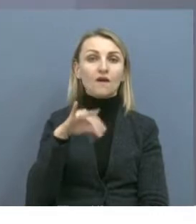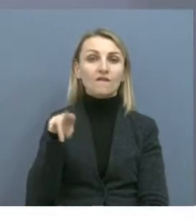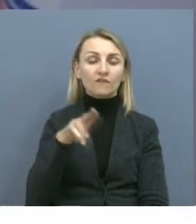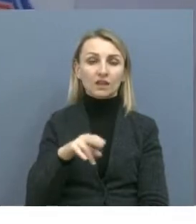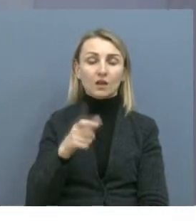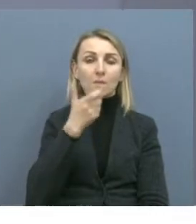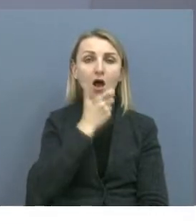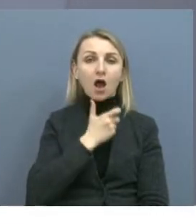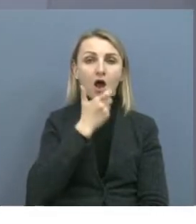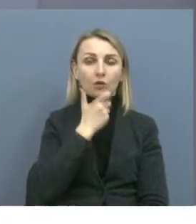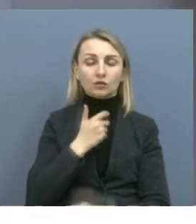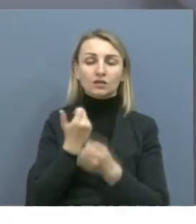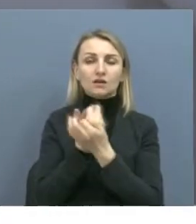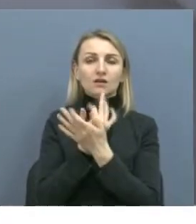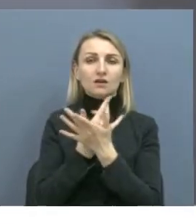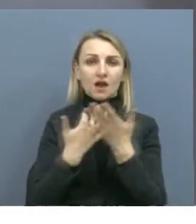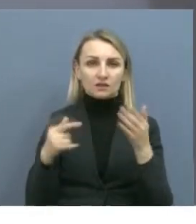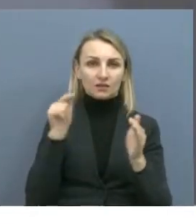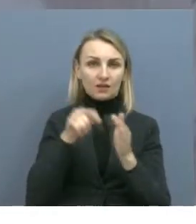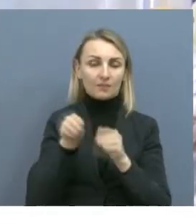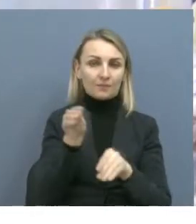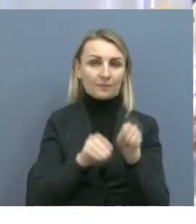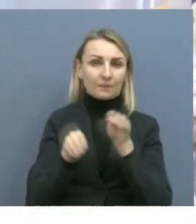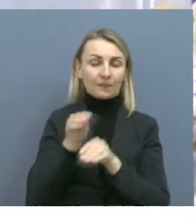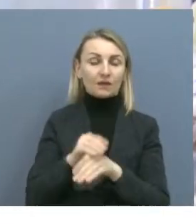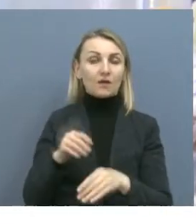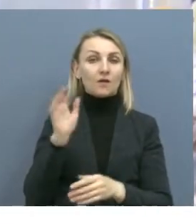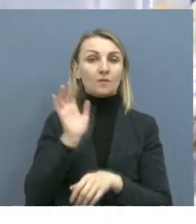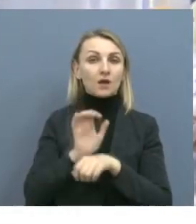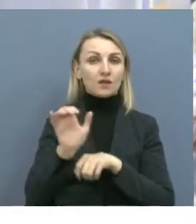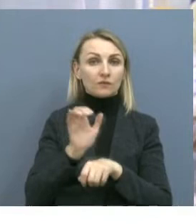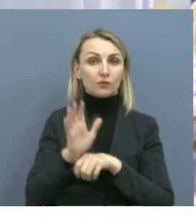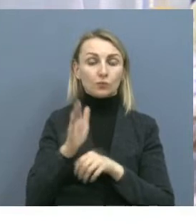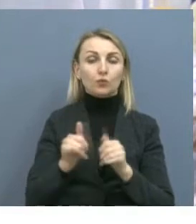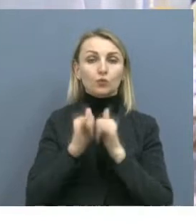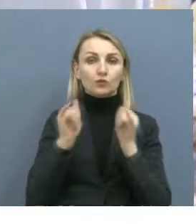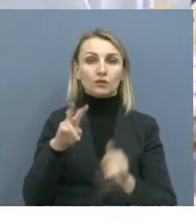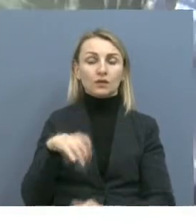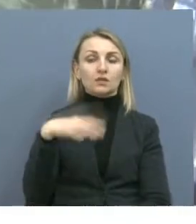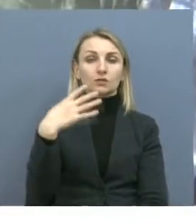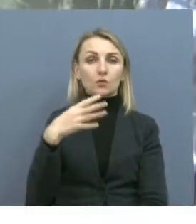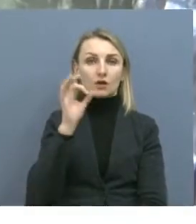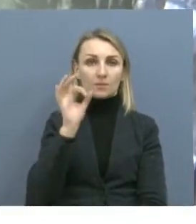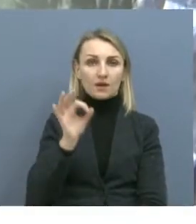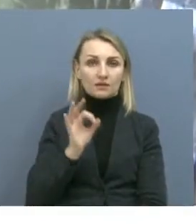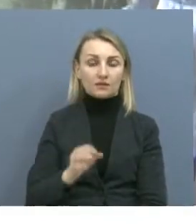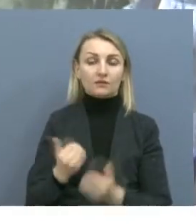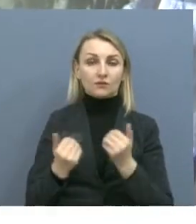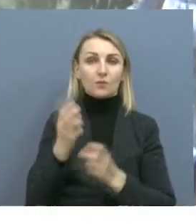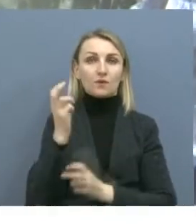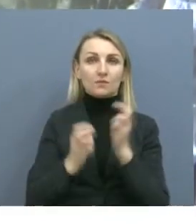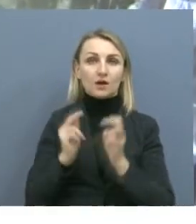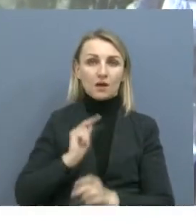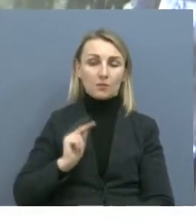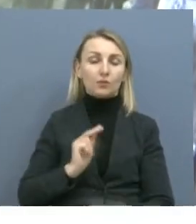эскимо, рожки с разного рода начинками. Производственная мощность увеличится на 40%. На сегодня предприятие работает в